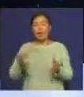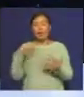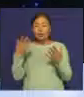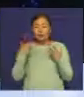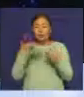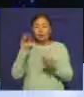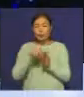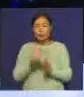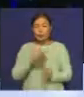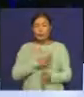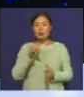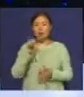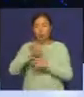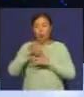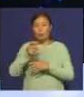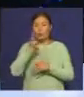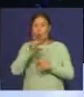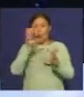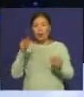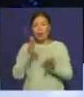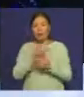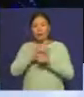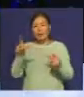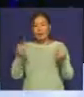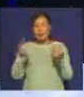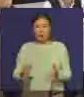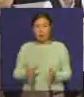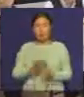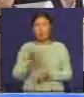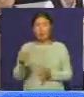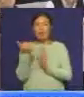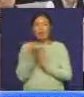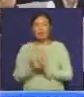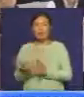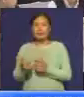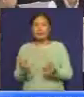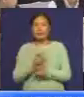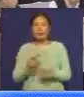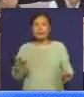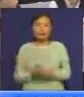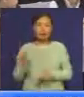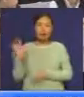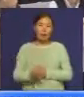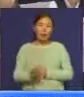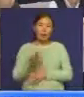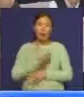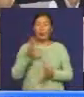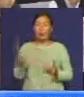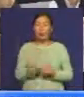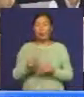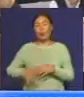орнатылды, аудиоқұрылғылар қойылды. Барлық мектеп бітірушілердің директор қоры жасақталып, министрлікке жолданды. Жалпы өңірде